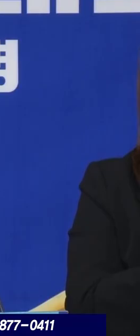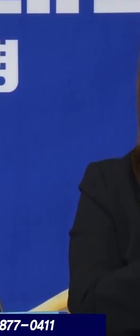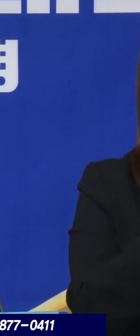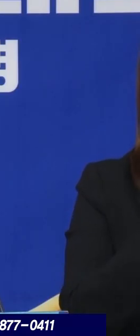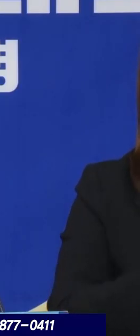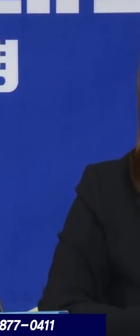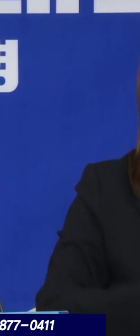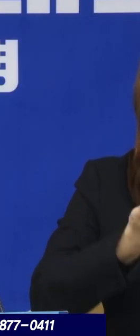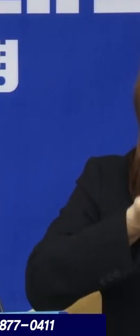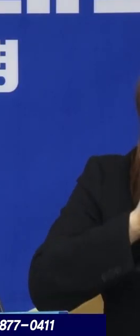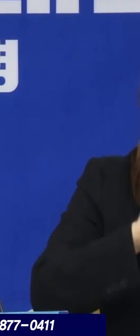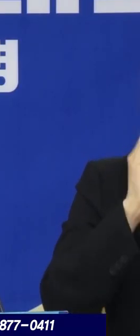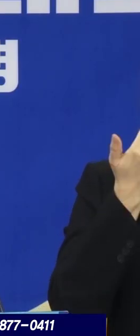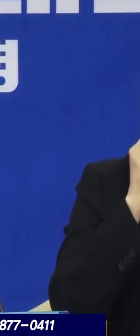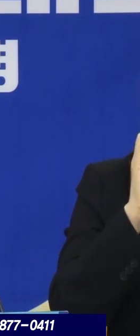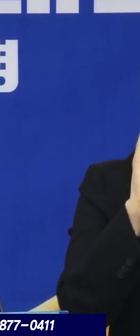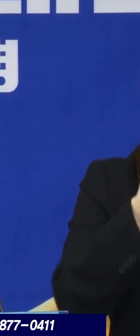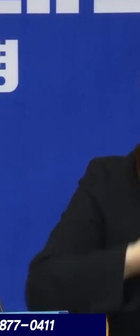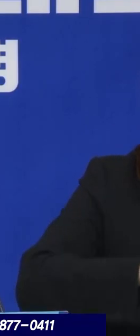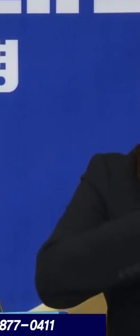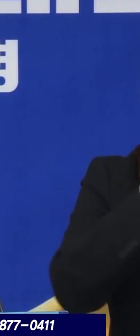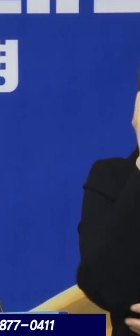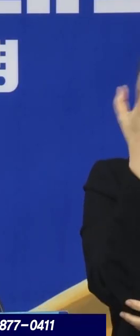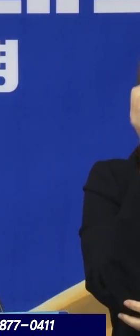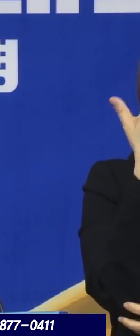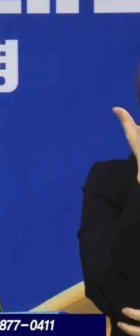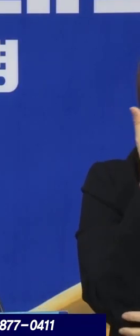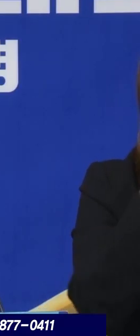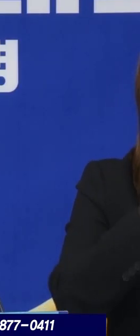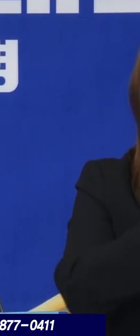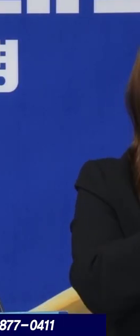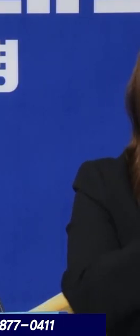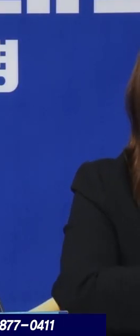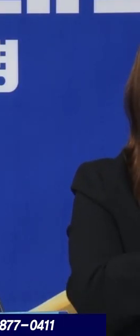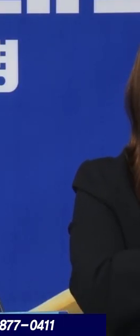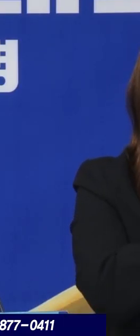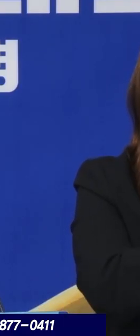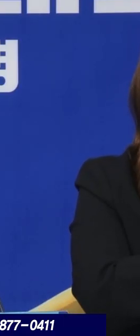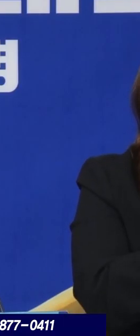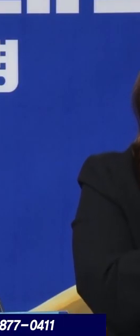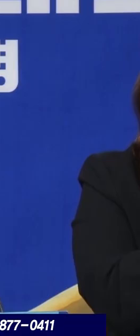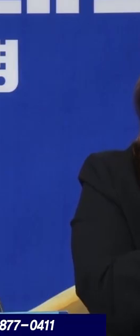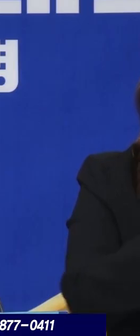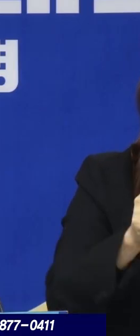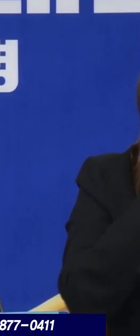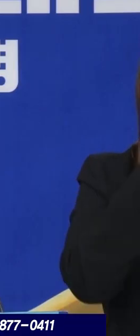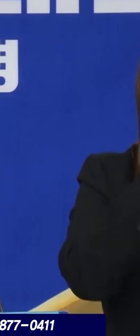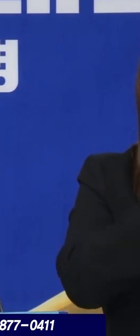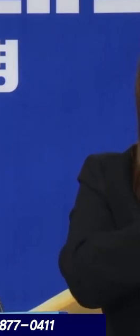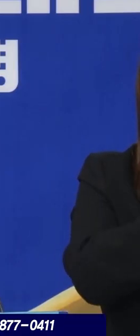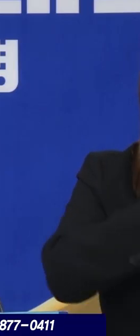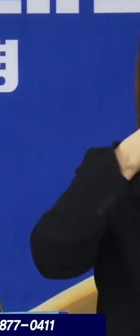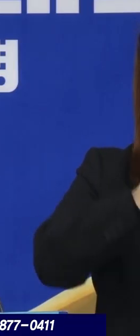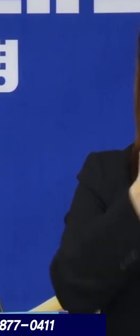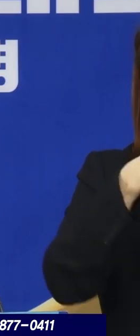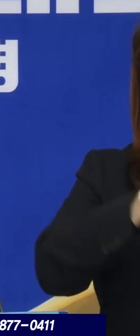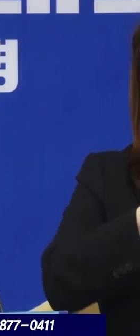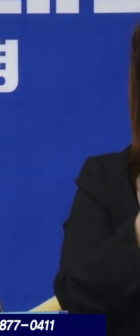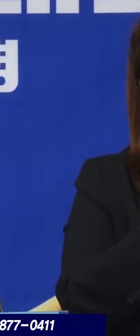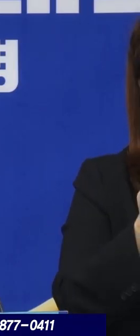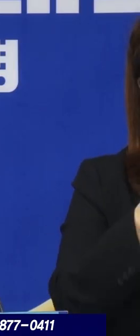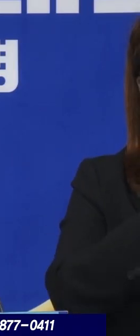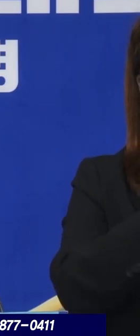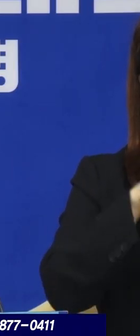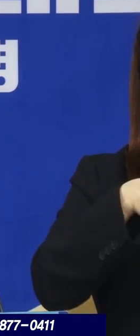최근에 세계일보가 윤석열 후보의 오랜 지인인 권진 법사라는 사람이 있다. 이